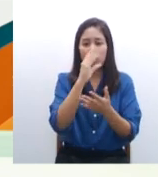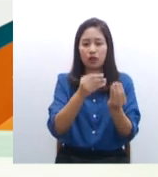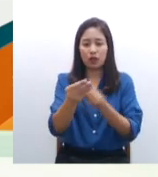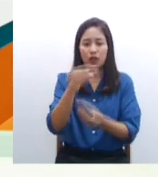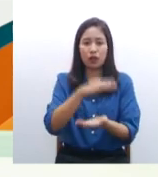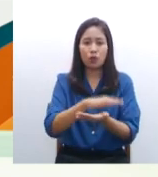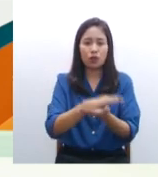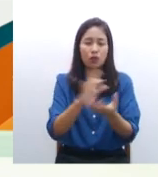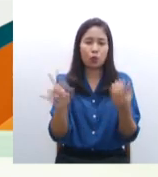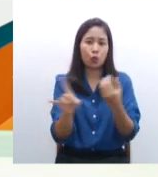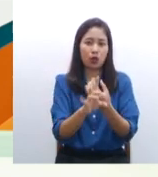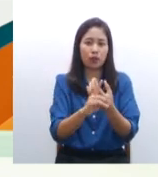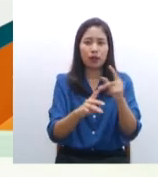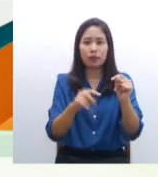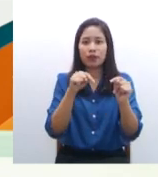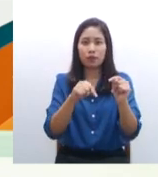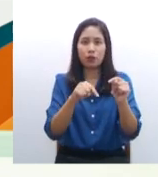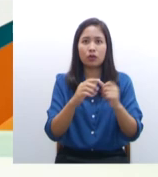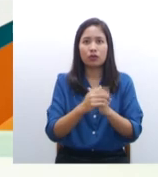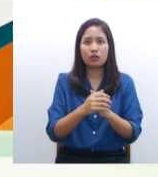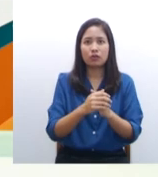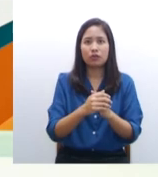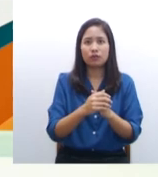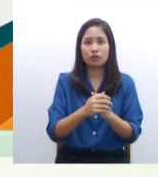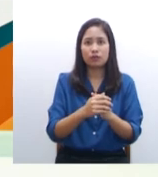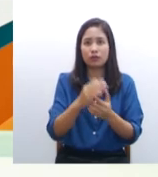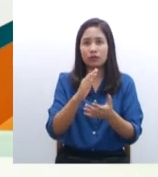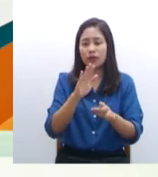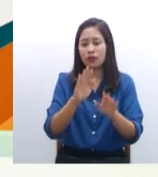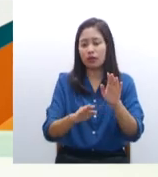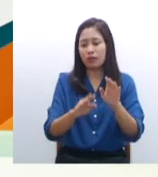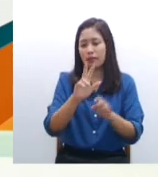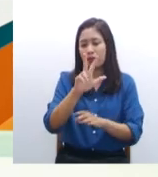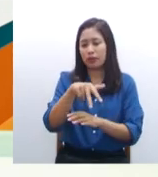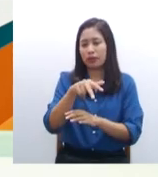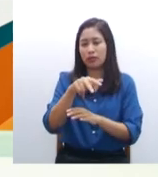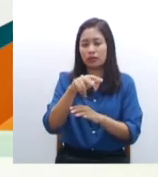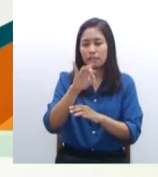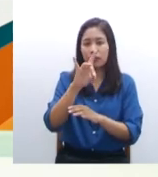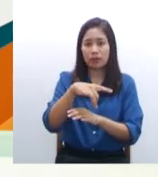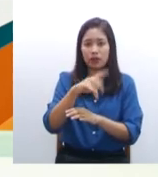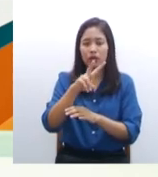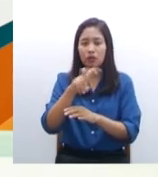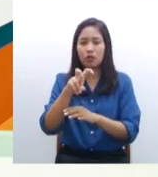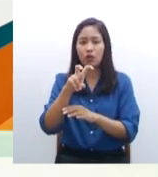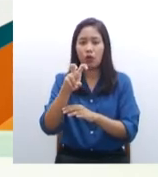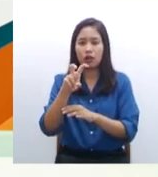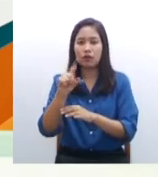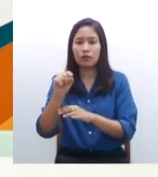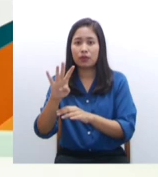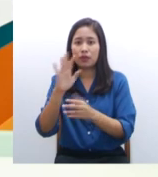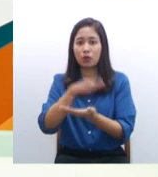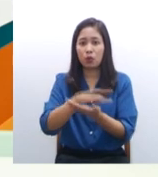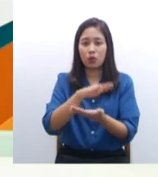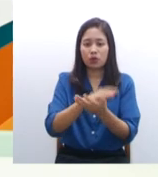ภาพประจำตำบล 3,000 โรงเรียนจาก 8,224 โรงเรียนทั้งนี้จะสอนตามห